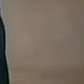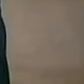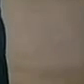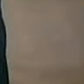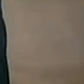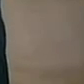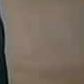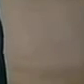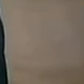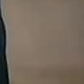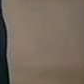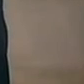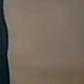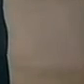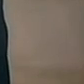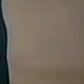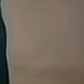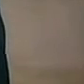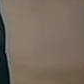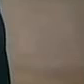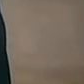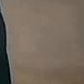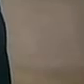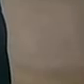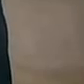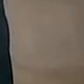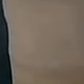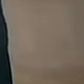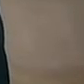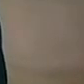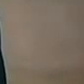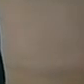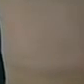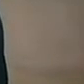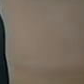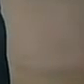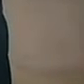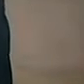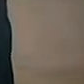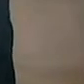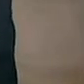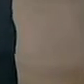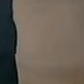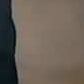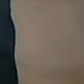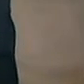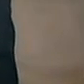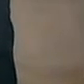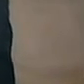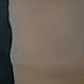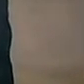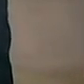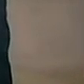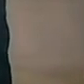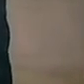กกังวลว่าถ้าเข้าโรงเรียนไม่ดีแล้วเนี่ยแอดมิชชั่นเดี๋ยวเข้ามหาวิทยาลัยดีๆไม่ได้อะไรต่างๆก็พันกันไปหมดน ะ ตร